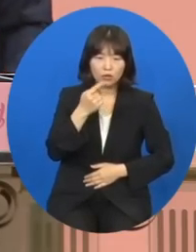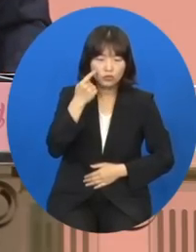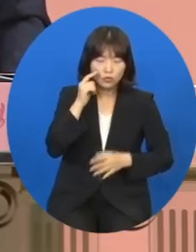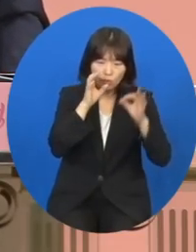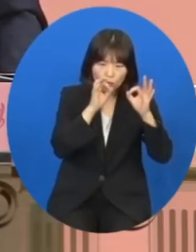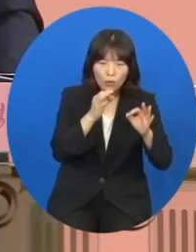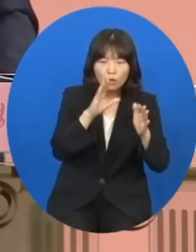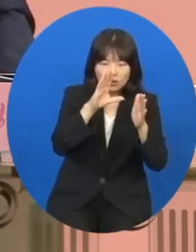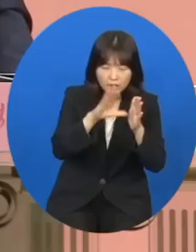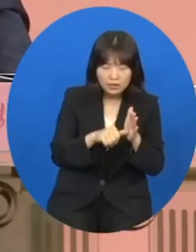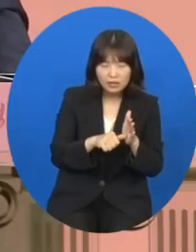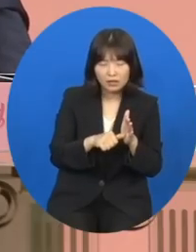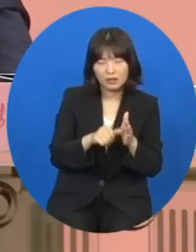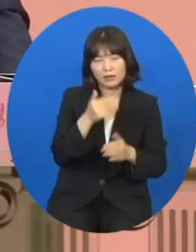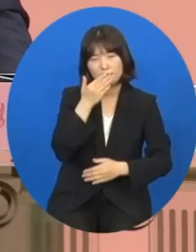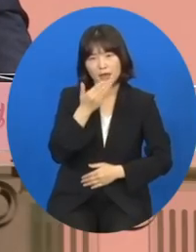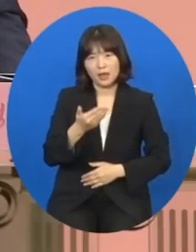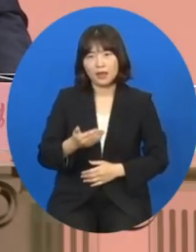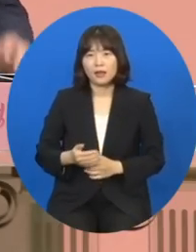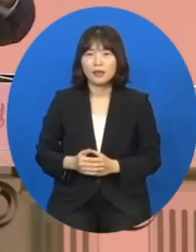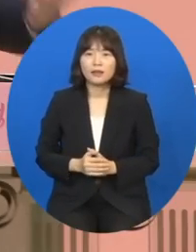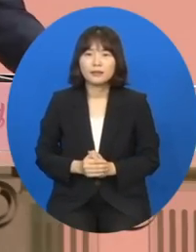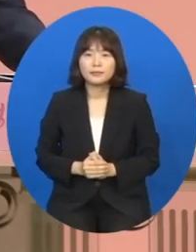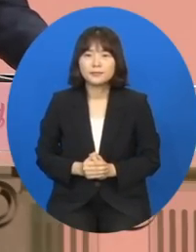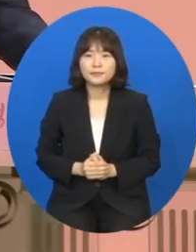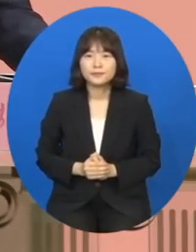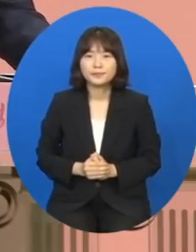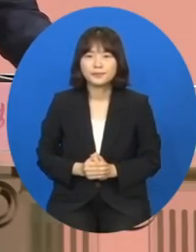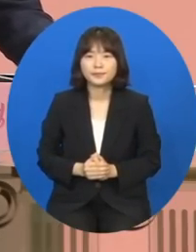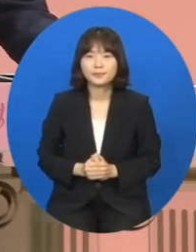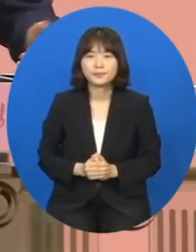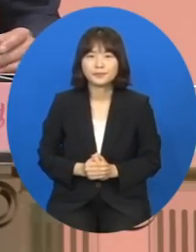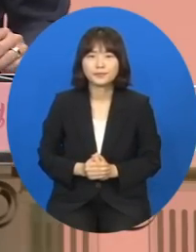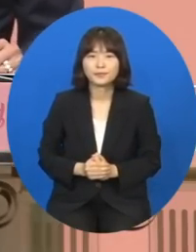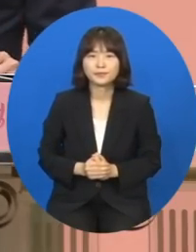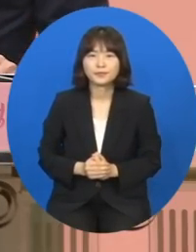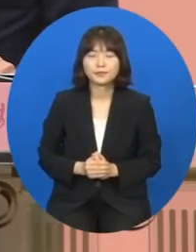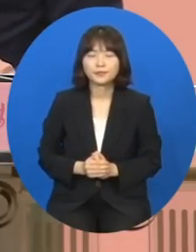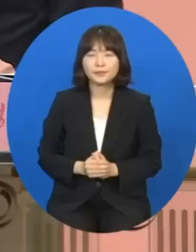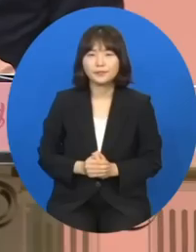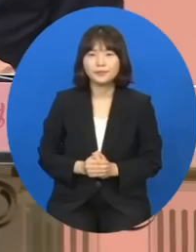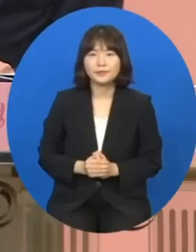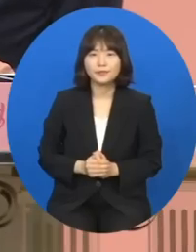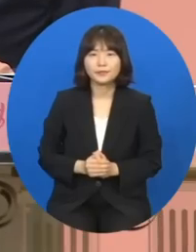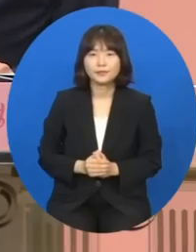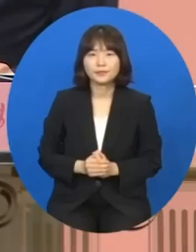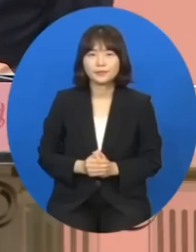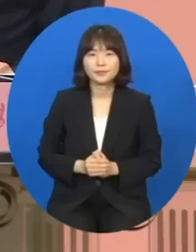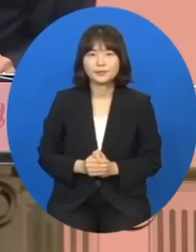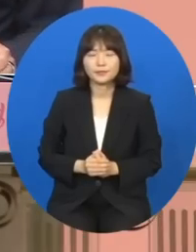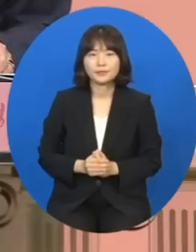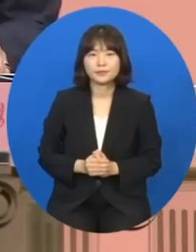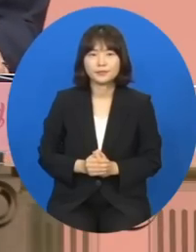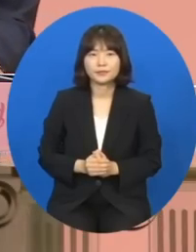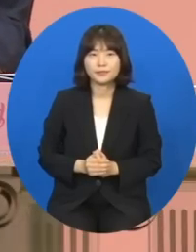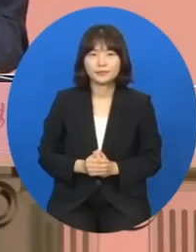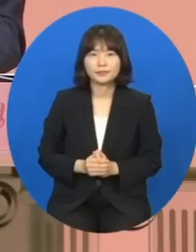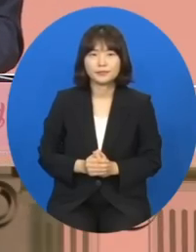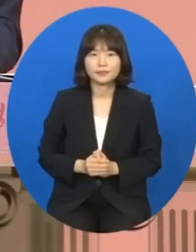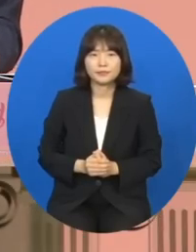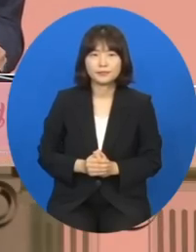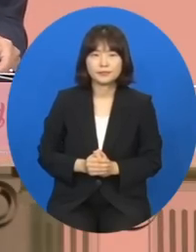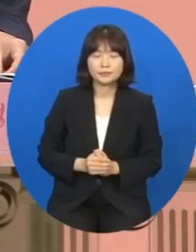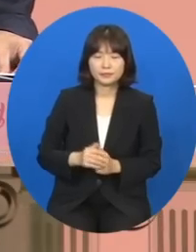됩니다 foster 웡 웹 - 구하면 월드 워 4 사운드로서 보고서 한 부분은 존